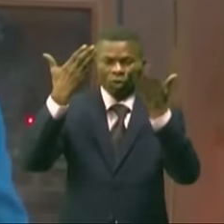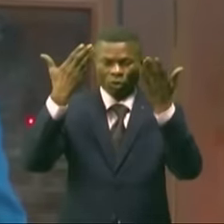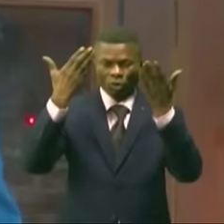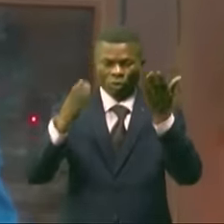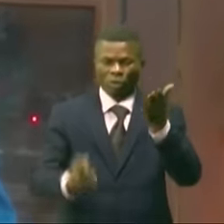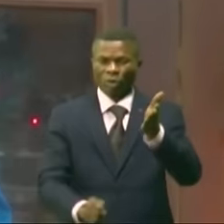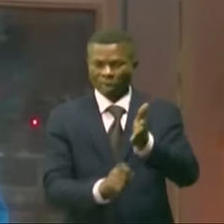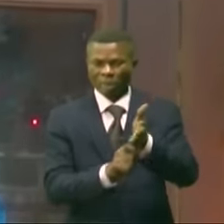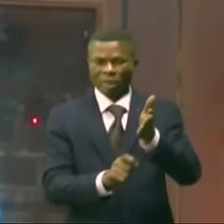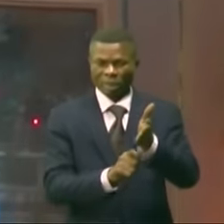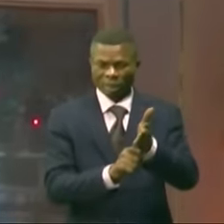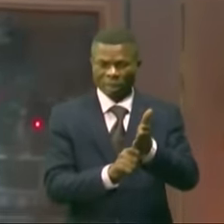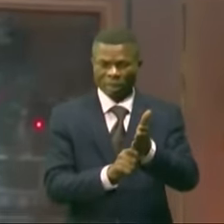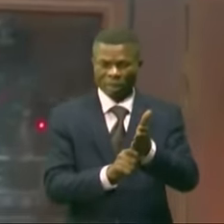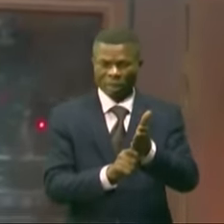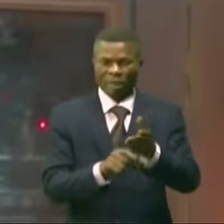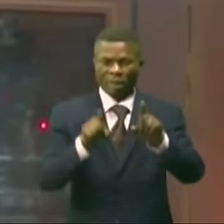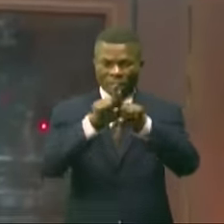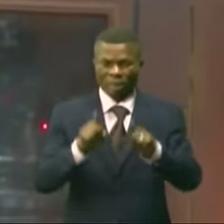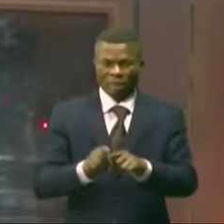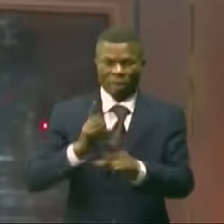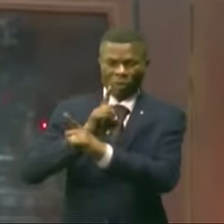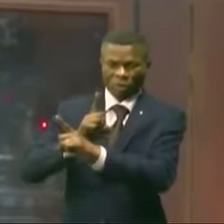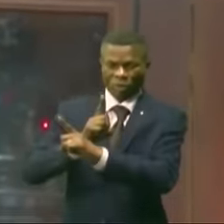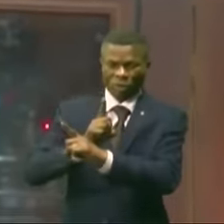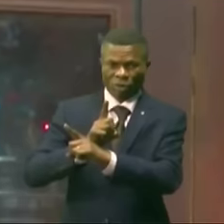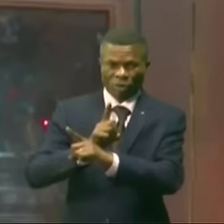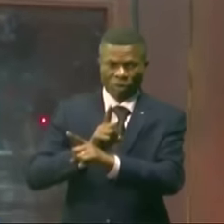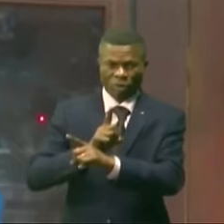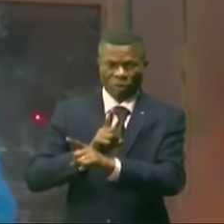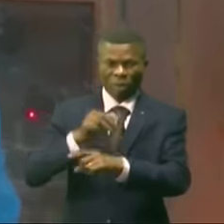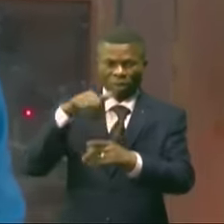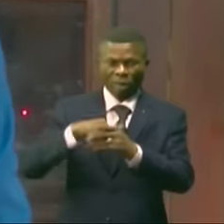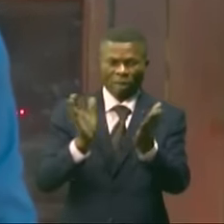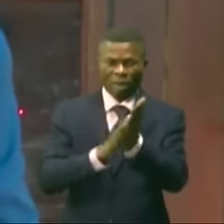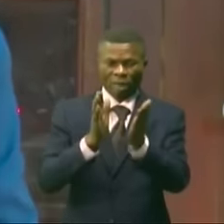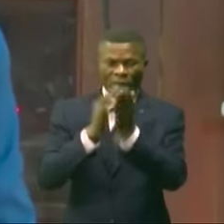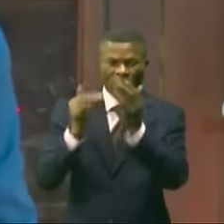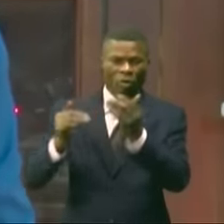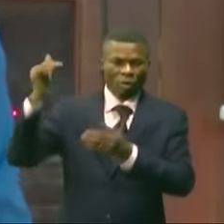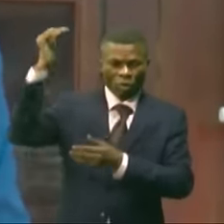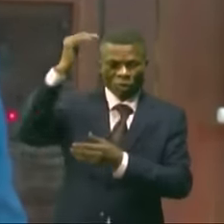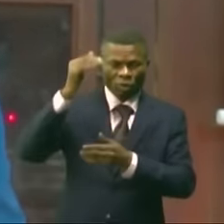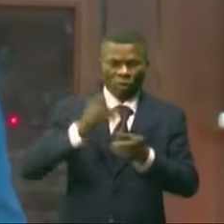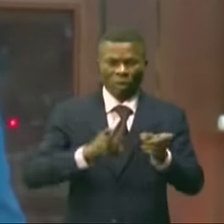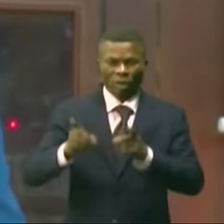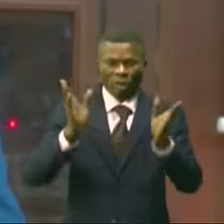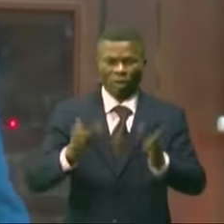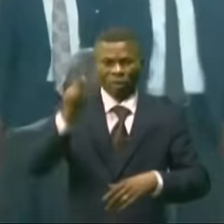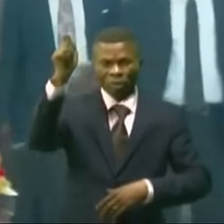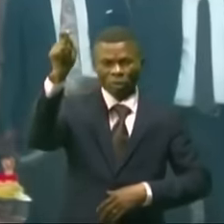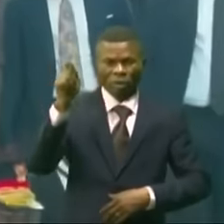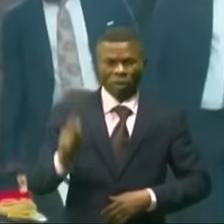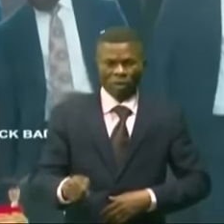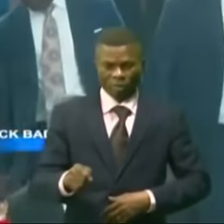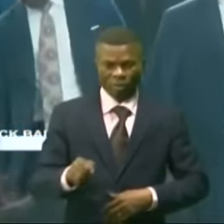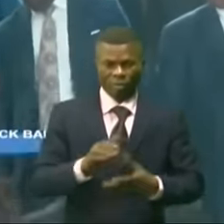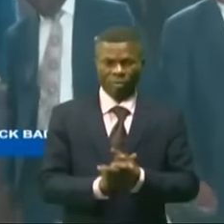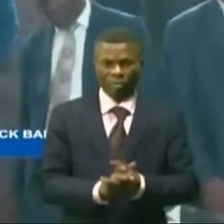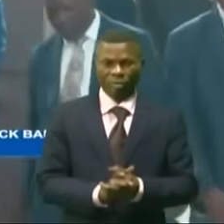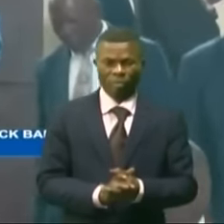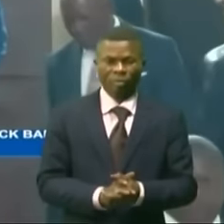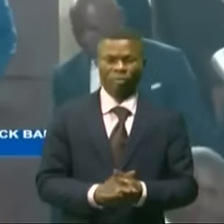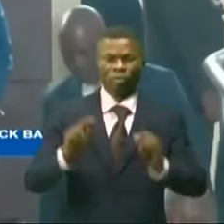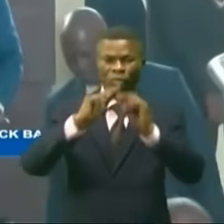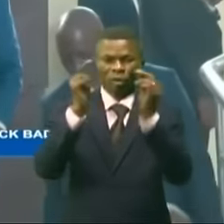de stratégie et de défense et à l'École Supérieure d'administration militaire il faut noter que le